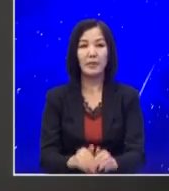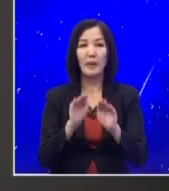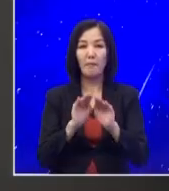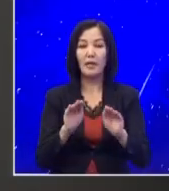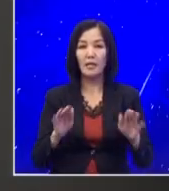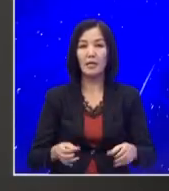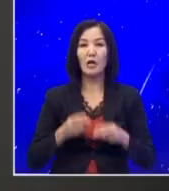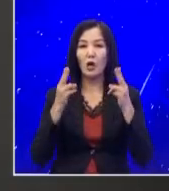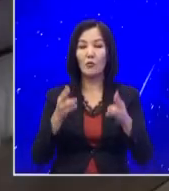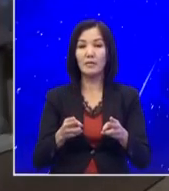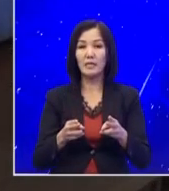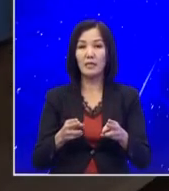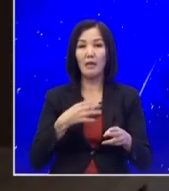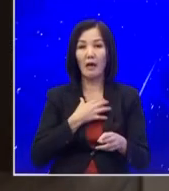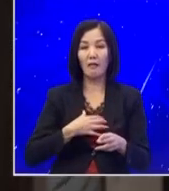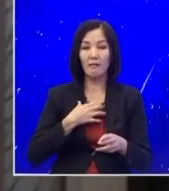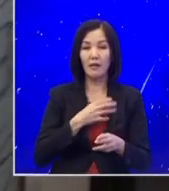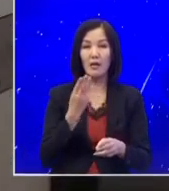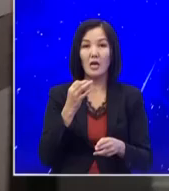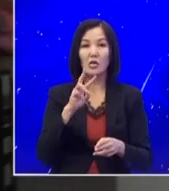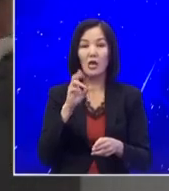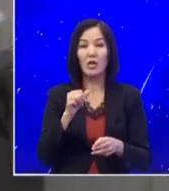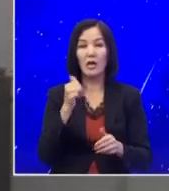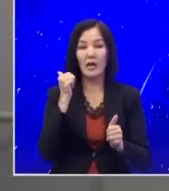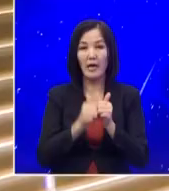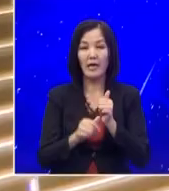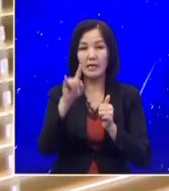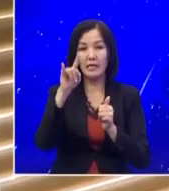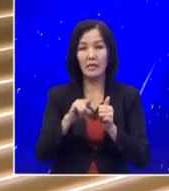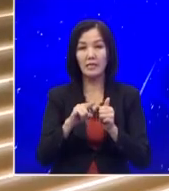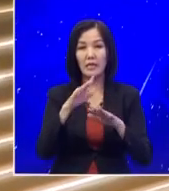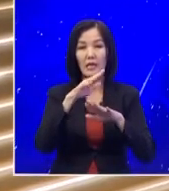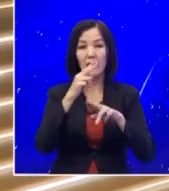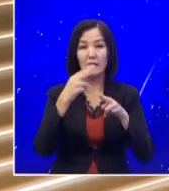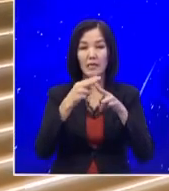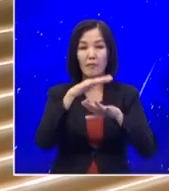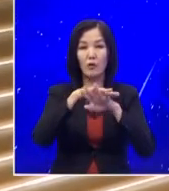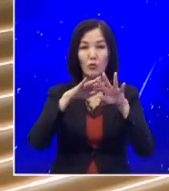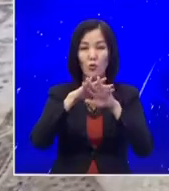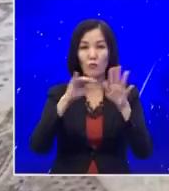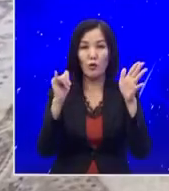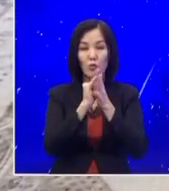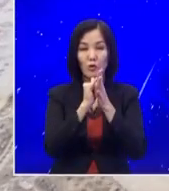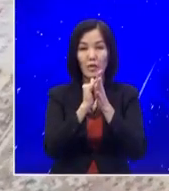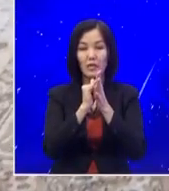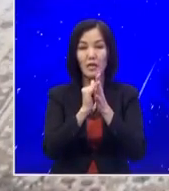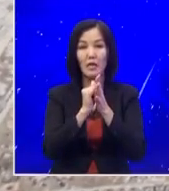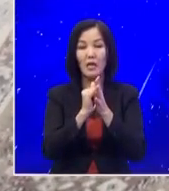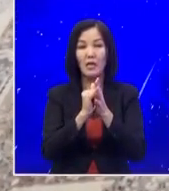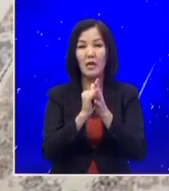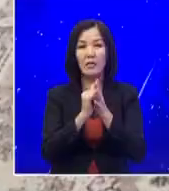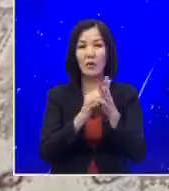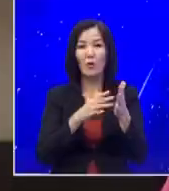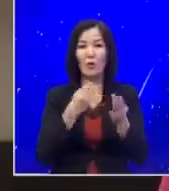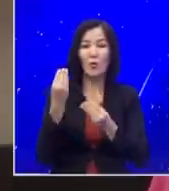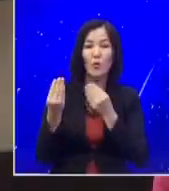Балаларының қауіпсіздігіне алаңдаған Шалқар Ақашев әр терезені темір тормен қоршаған. Балалар тынымсыз, қызық құмар болғандықтан осындай шешімге